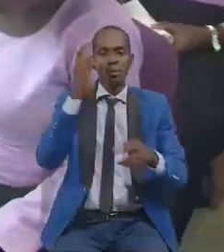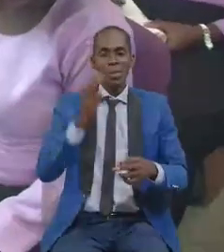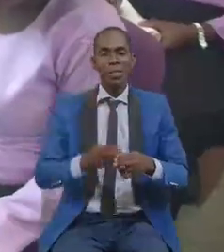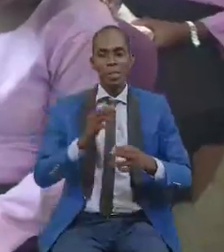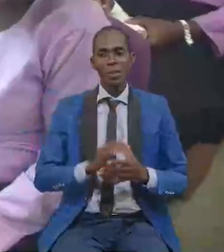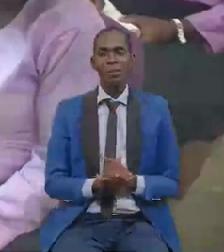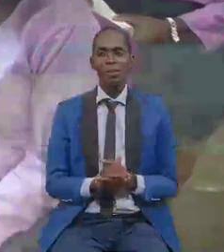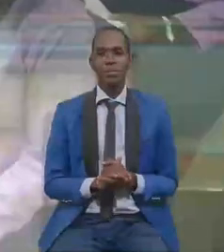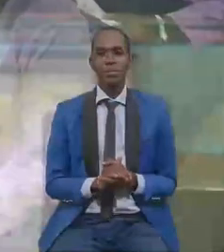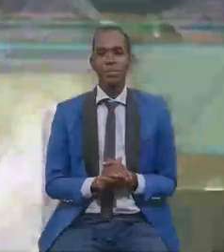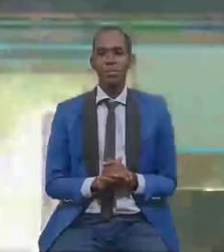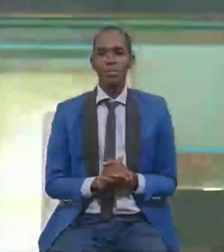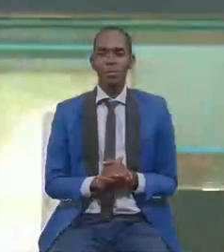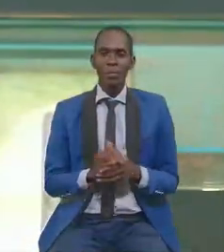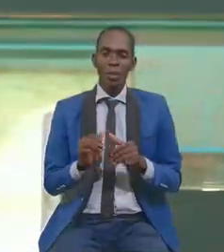Jésus-Christ.